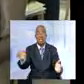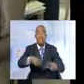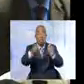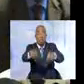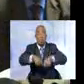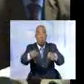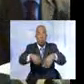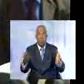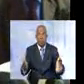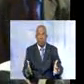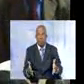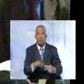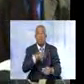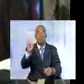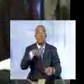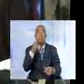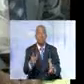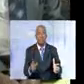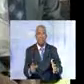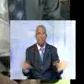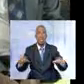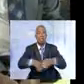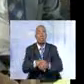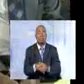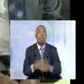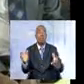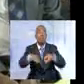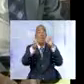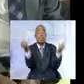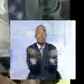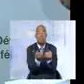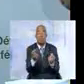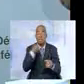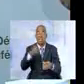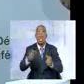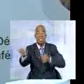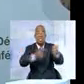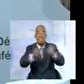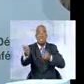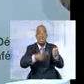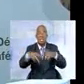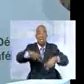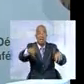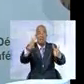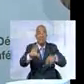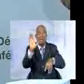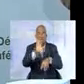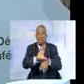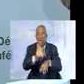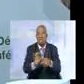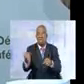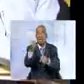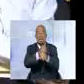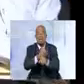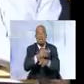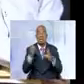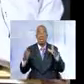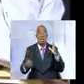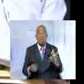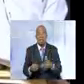Cacao, par cet atelier, boucle un aspect important de la réforme de la filière, c'est-à-dire la création de